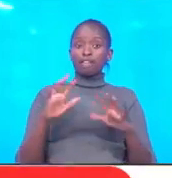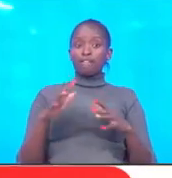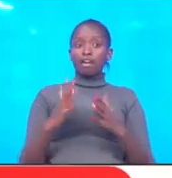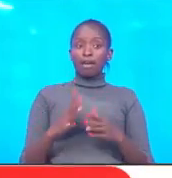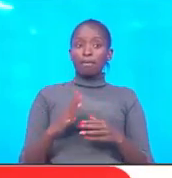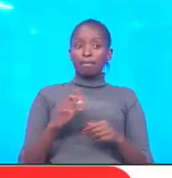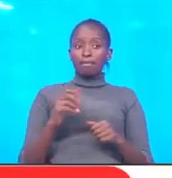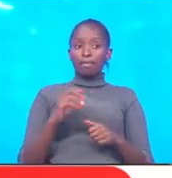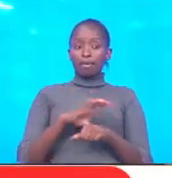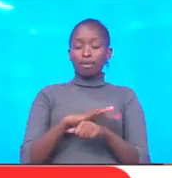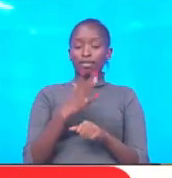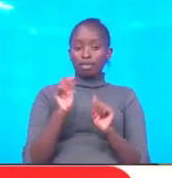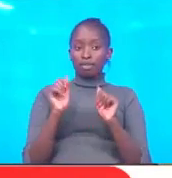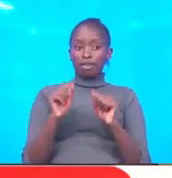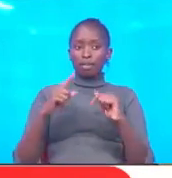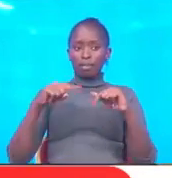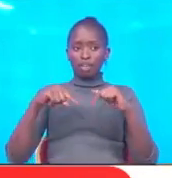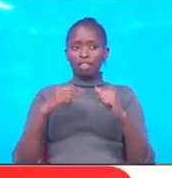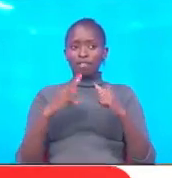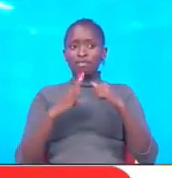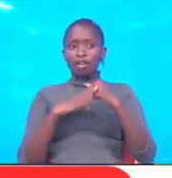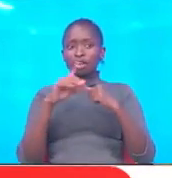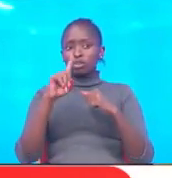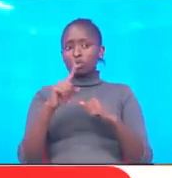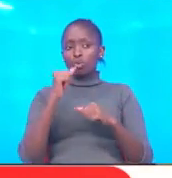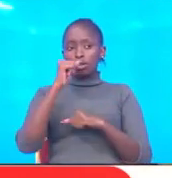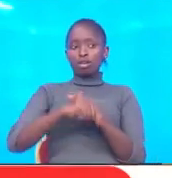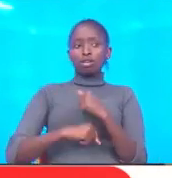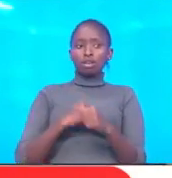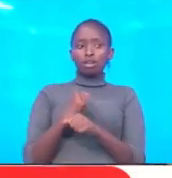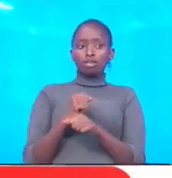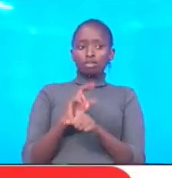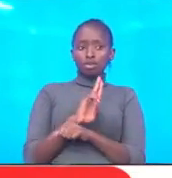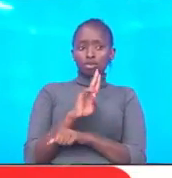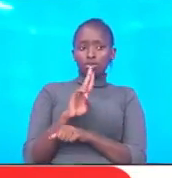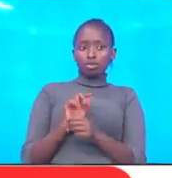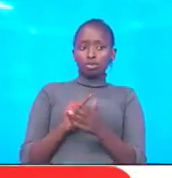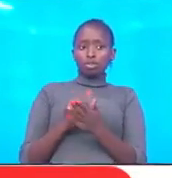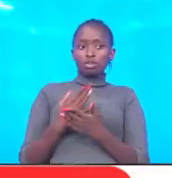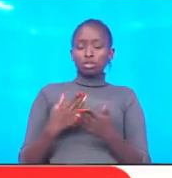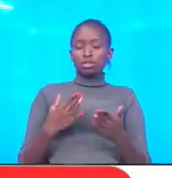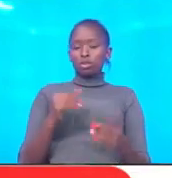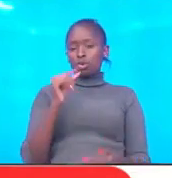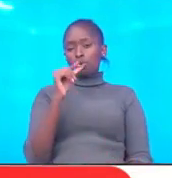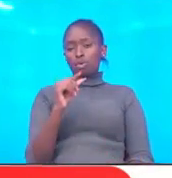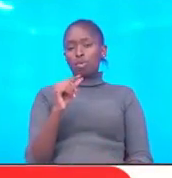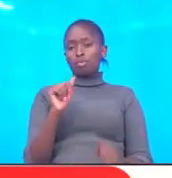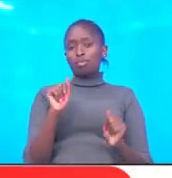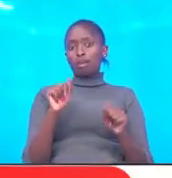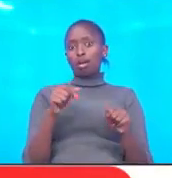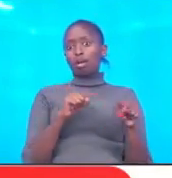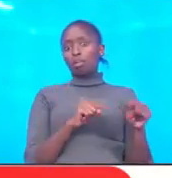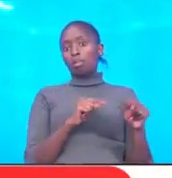mimi 91 years nikitumia mzee utaniruku tu. Violet Auma, TV 47.